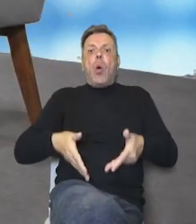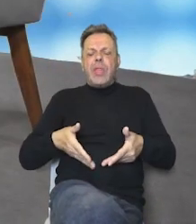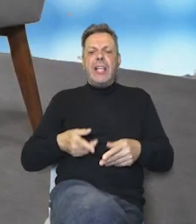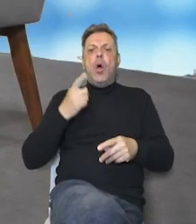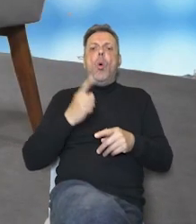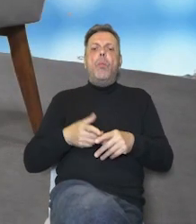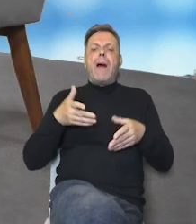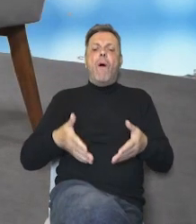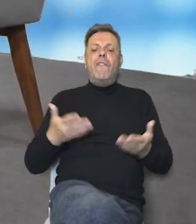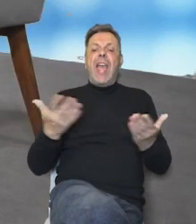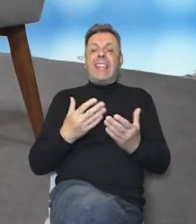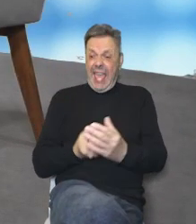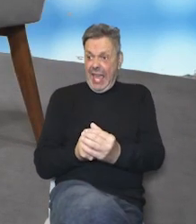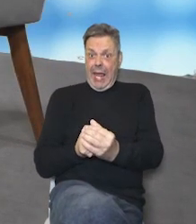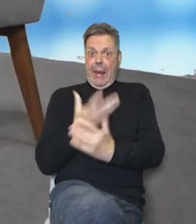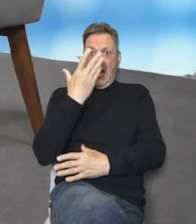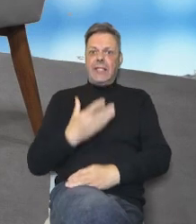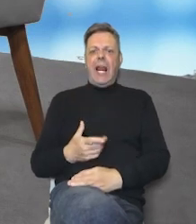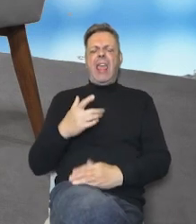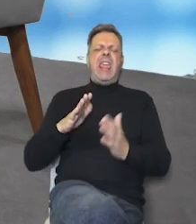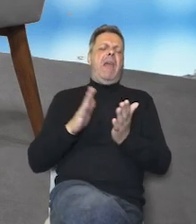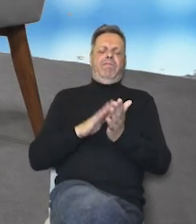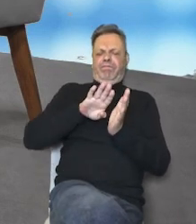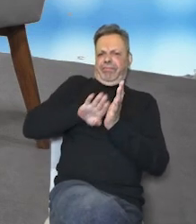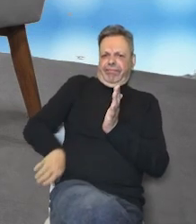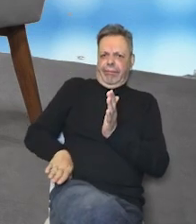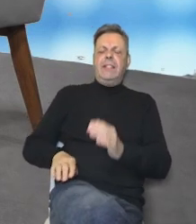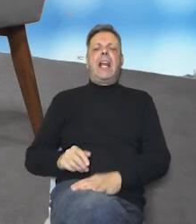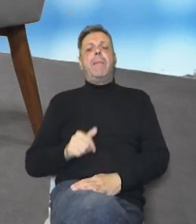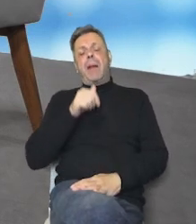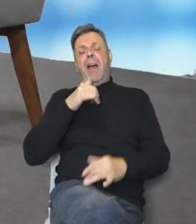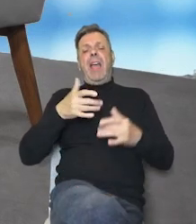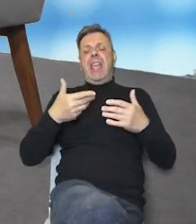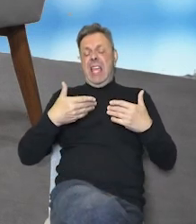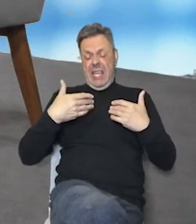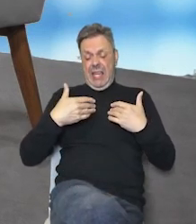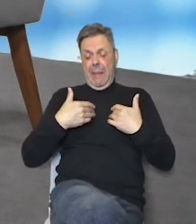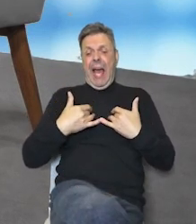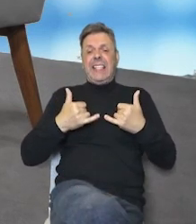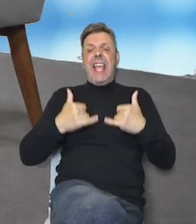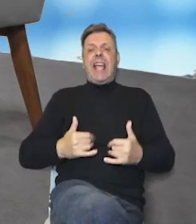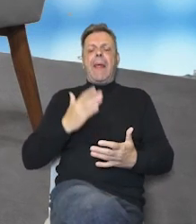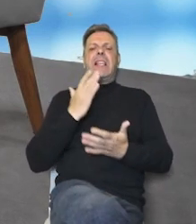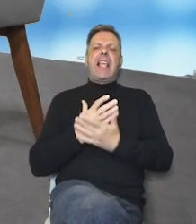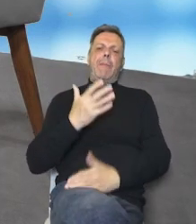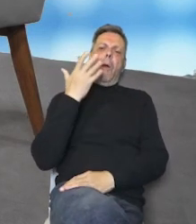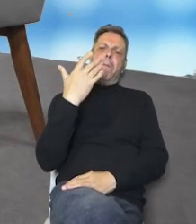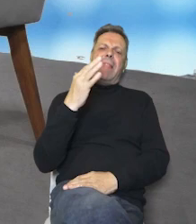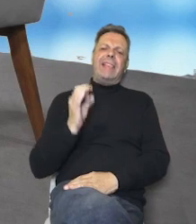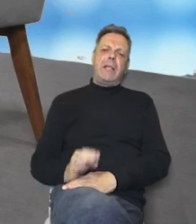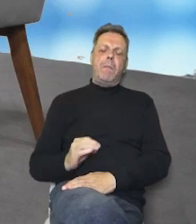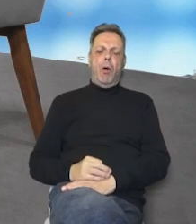upravo ovdje gdje je nastala, je zanemarena i nas je danas samo